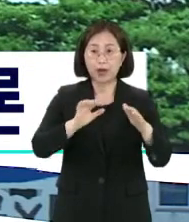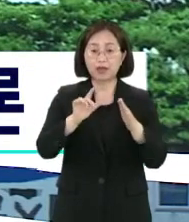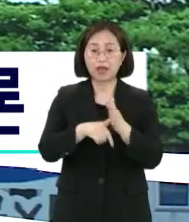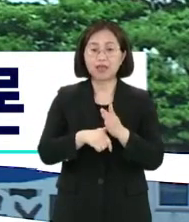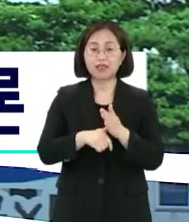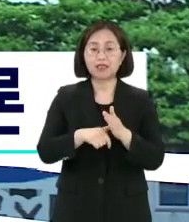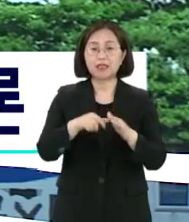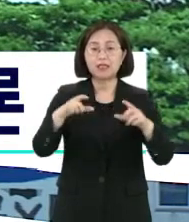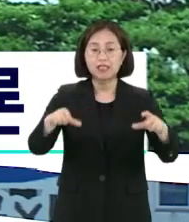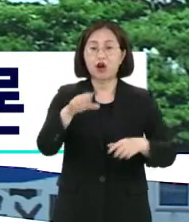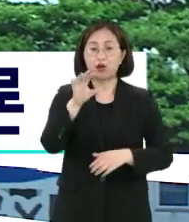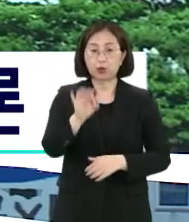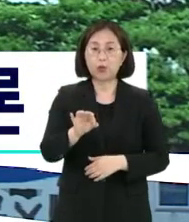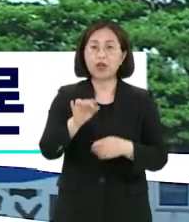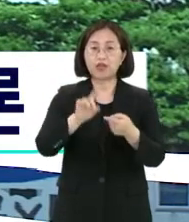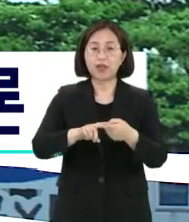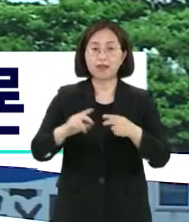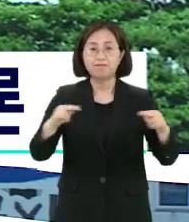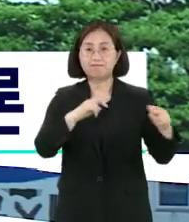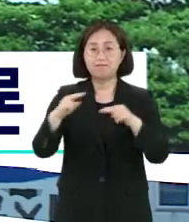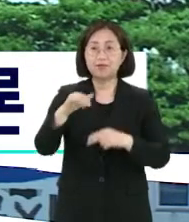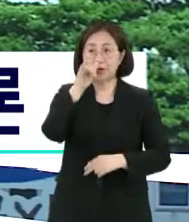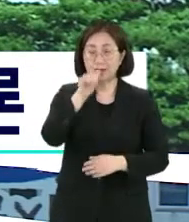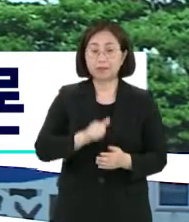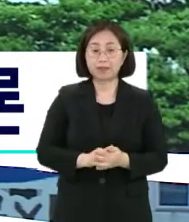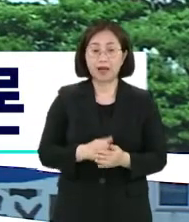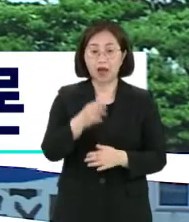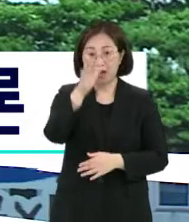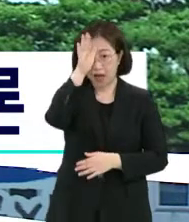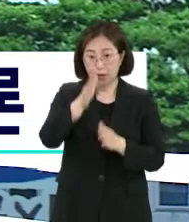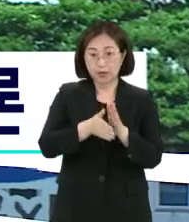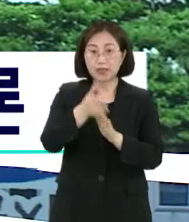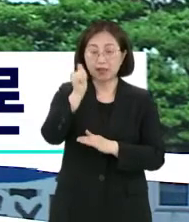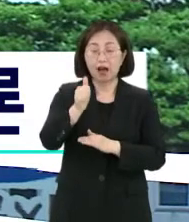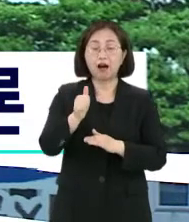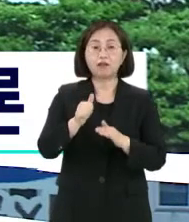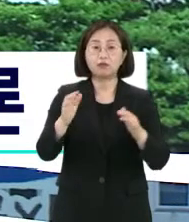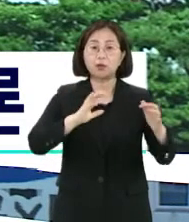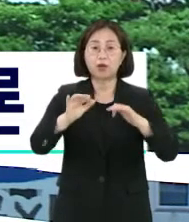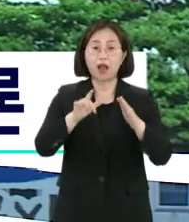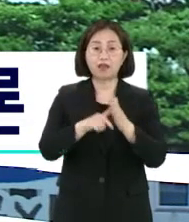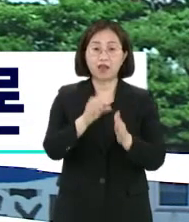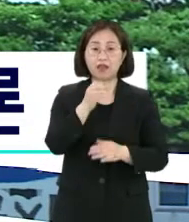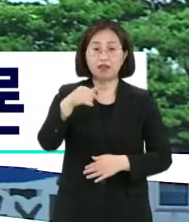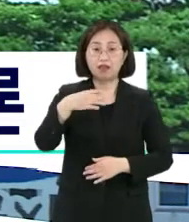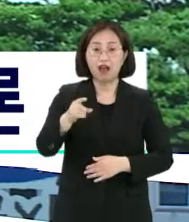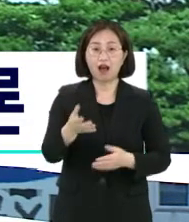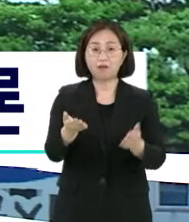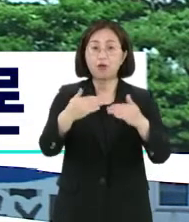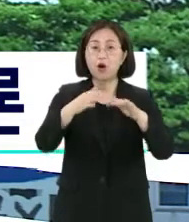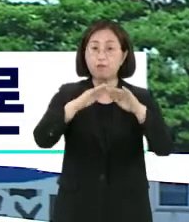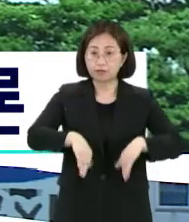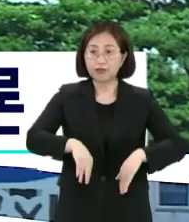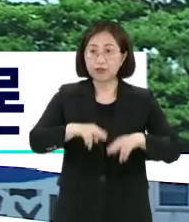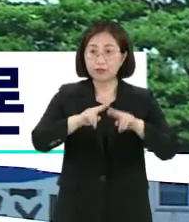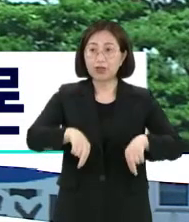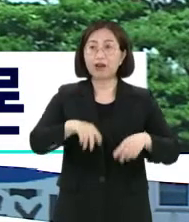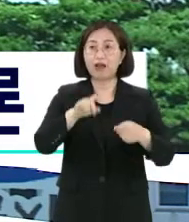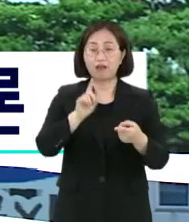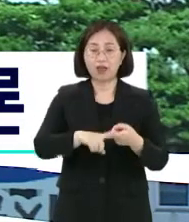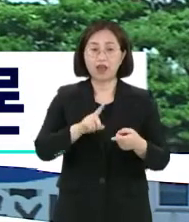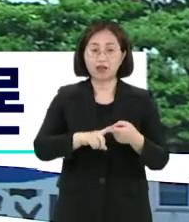후보 간 치열한 공방이 벌어졌습니다. 계룡시장 토론에선 이케아 유치 무산에 따른 지역경제 활성화 방안에 대한